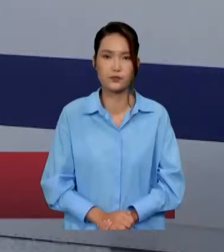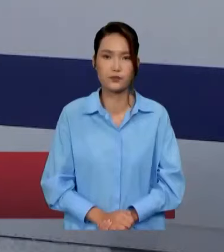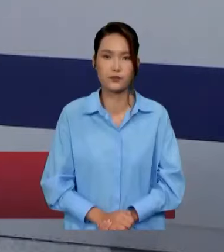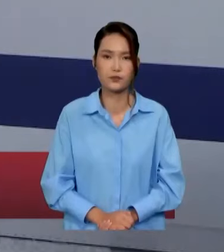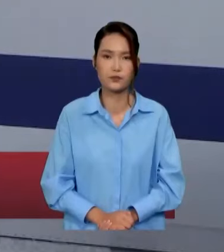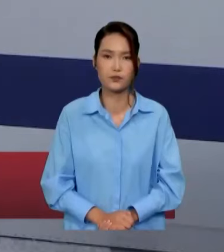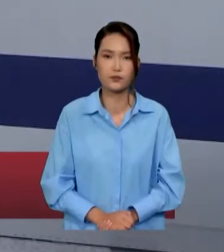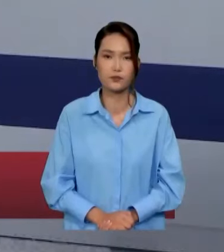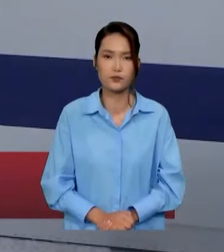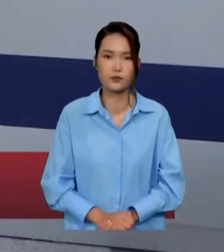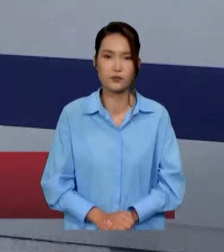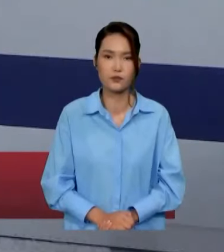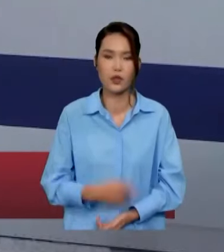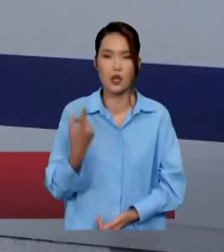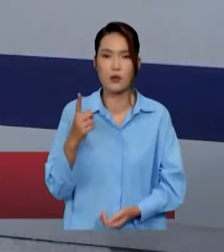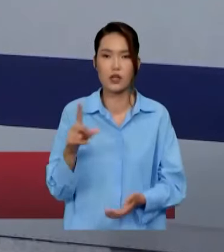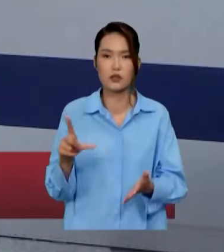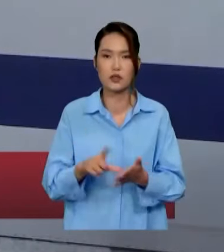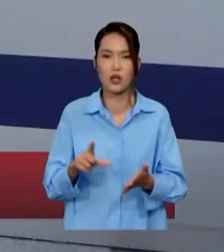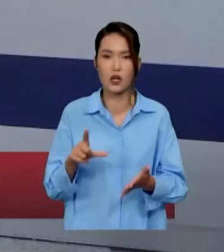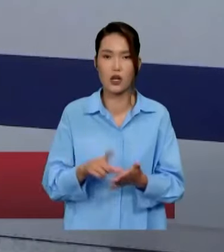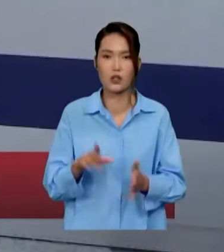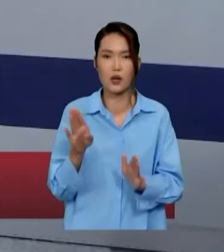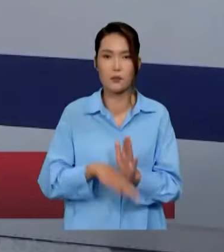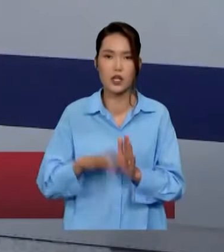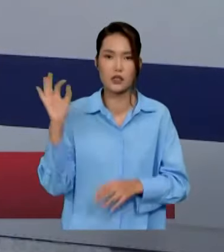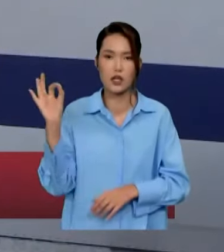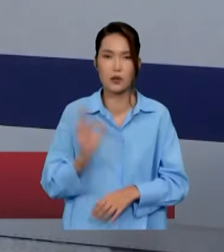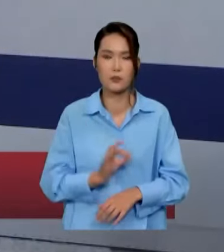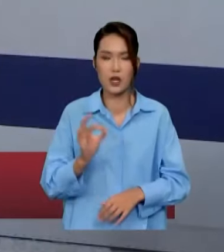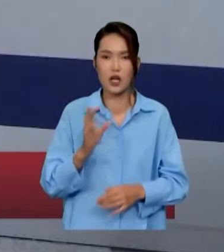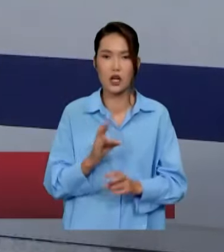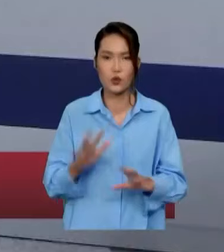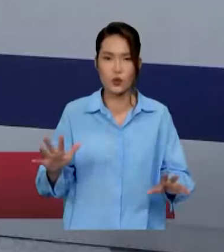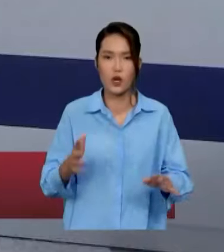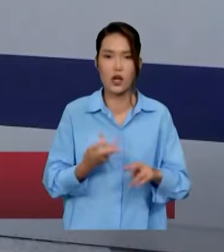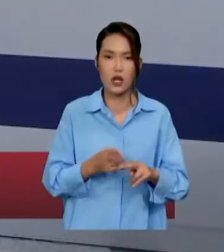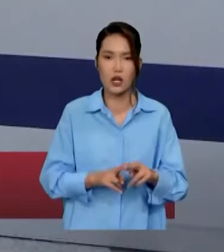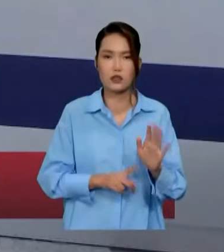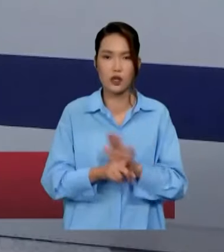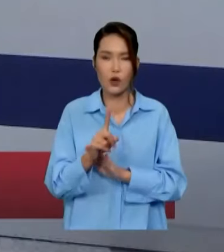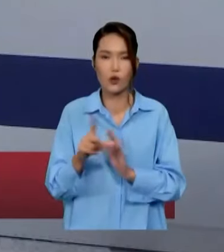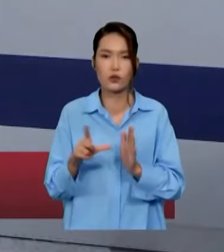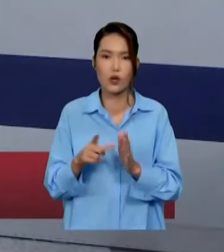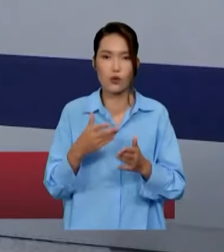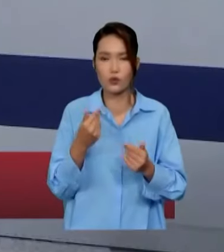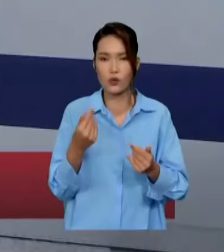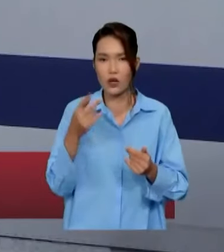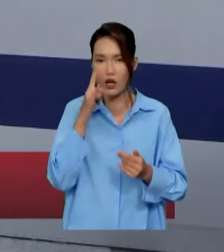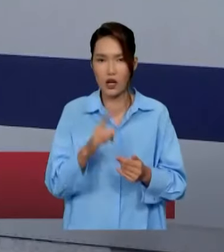Оярта налогы 5% налог жүрет тек қана, басқа оярта ешқандай налог жоқ қазіргі